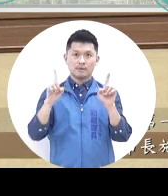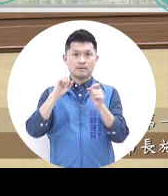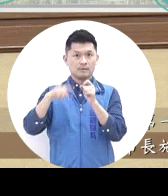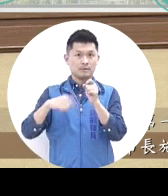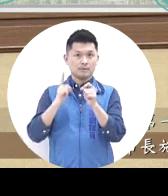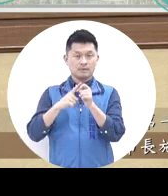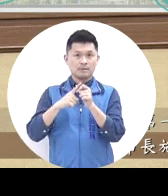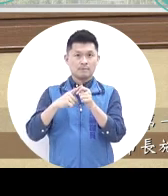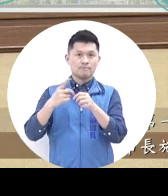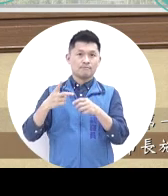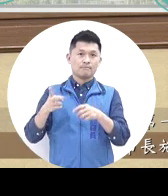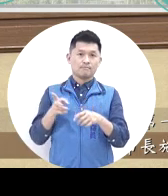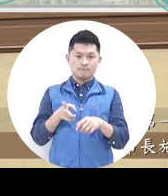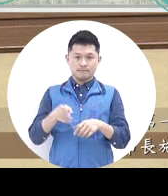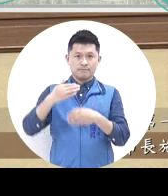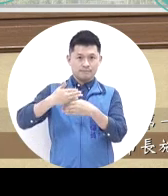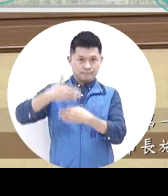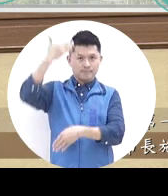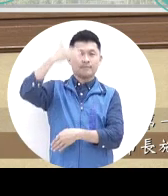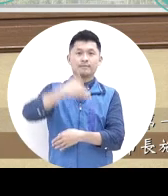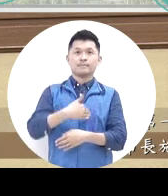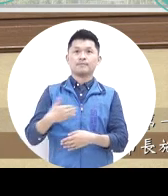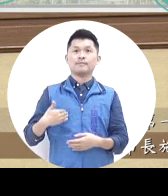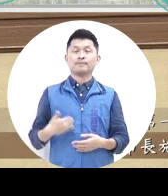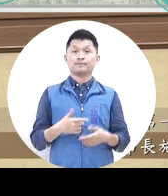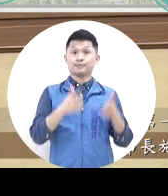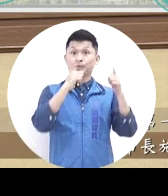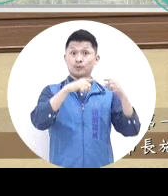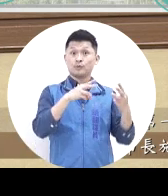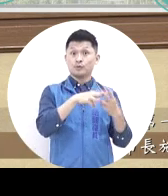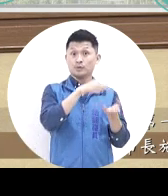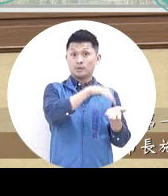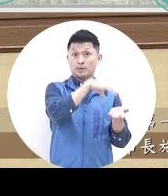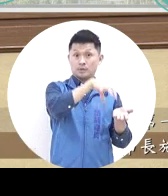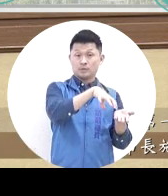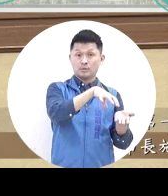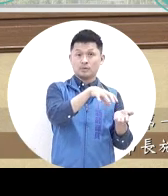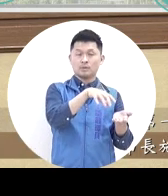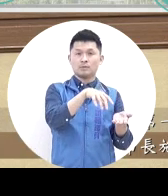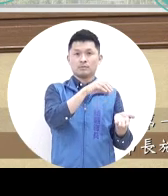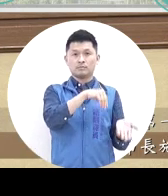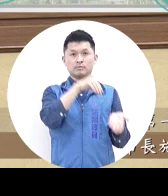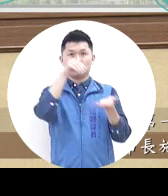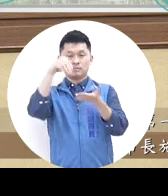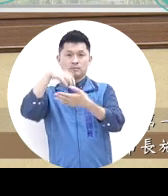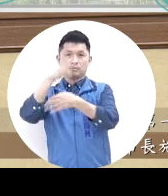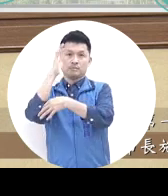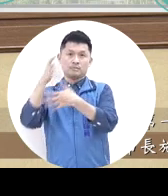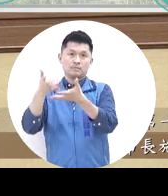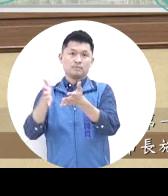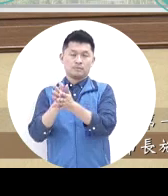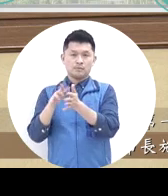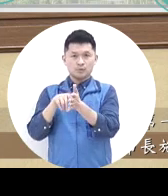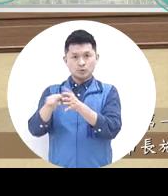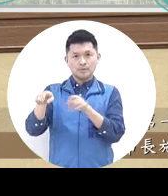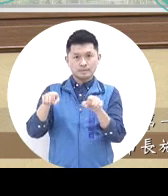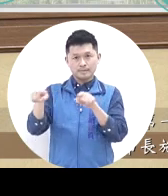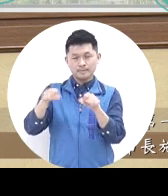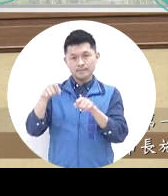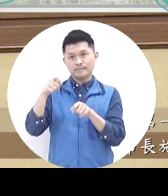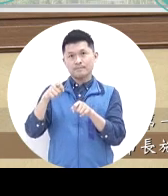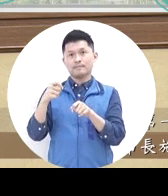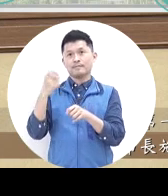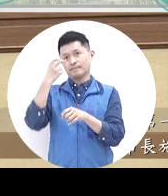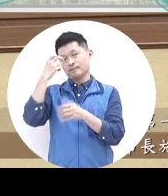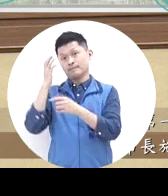落成。芦洲医院现在的部分已经送到内政部专案小组审查当中。至于瑞芳